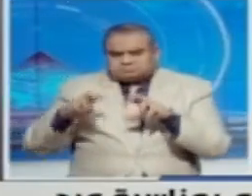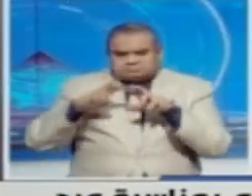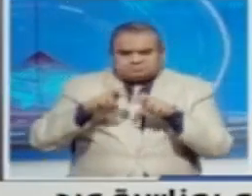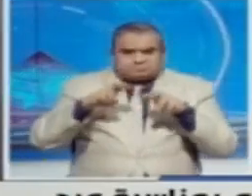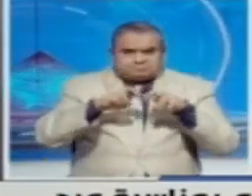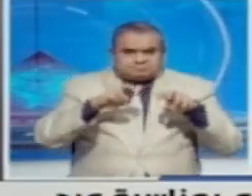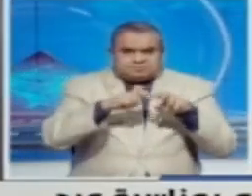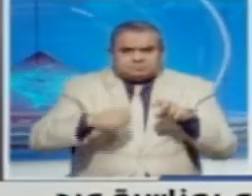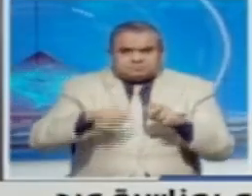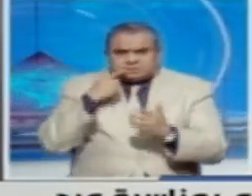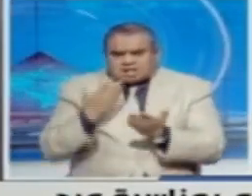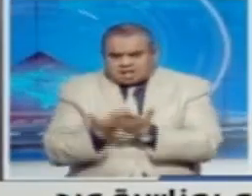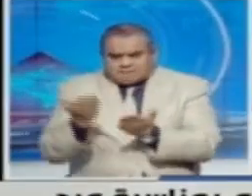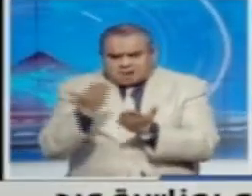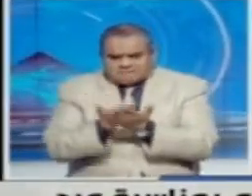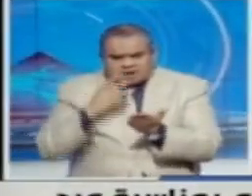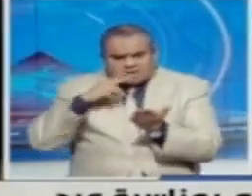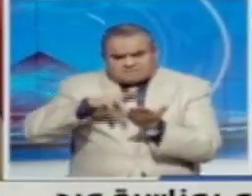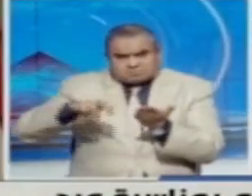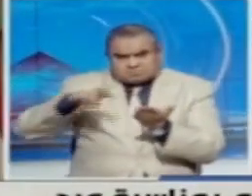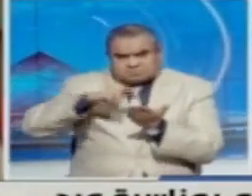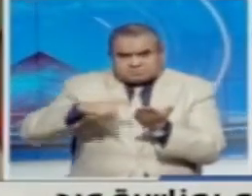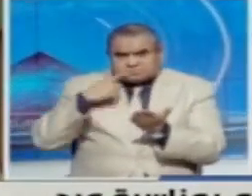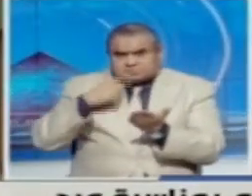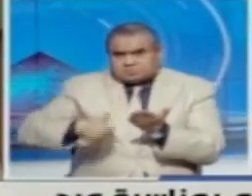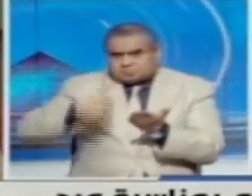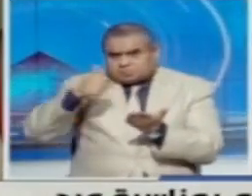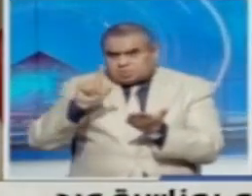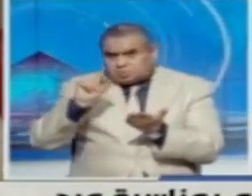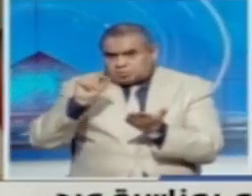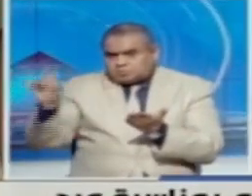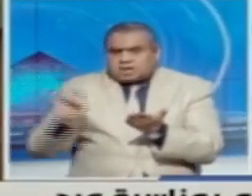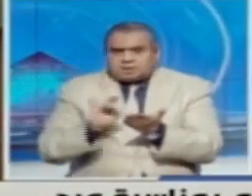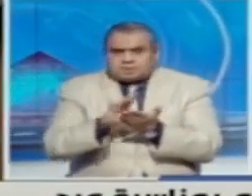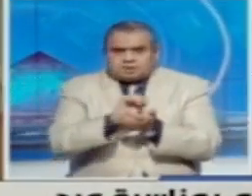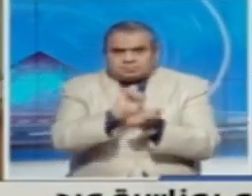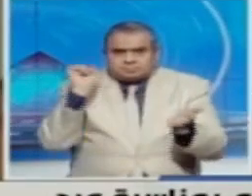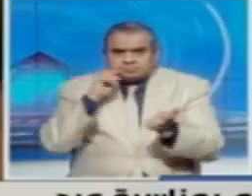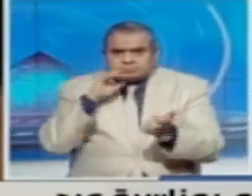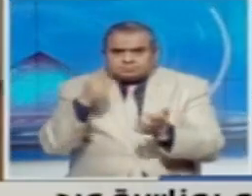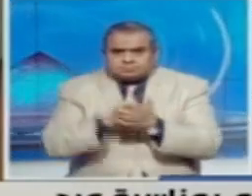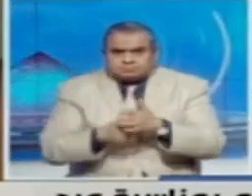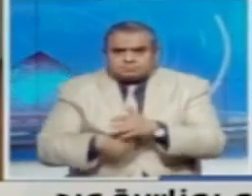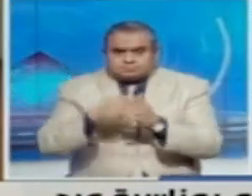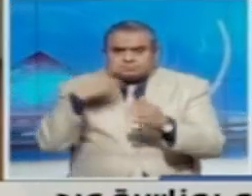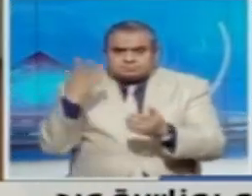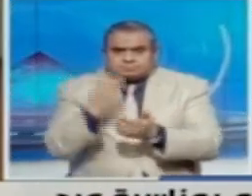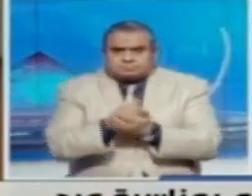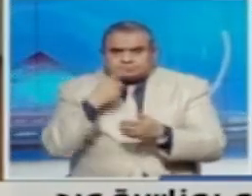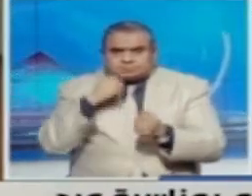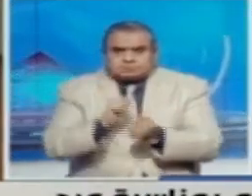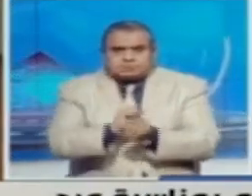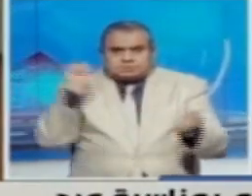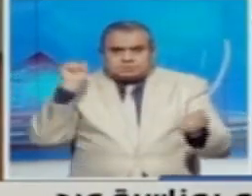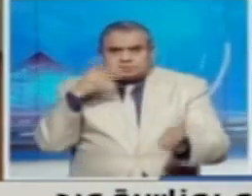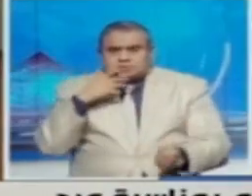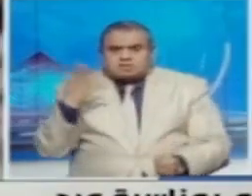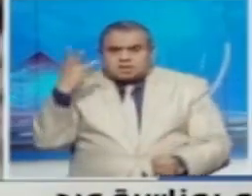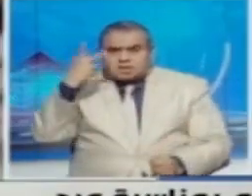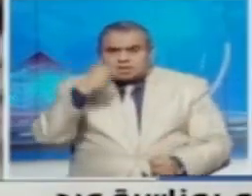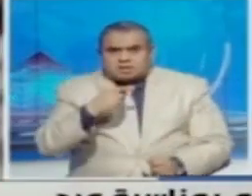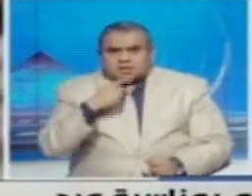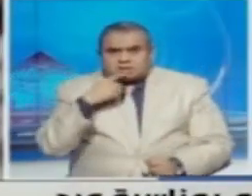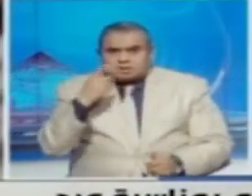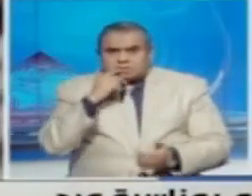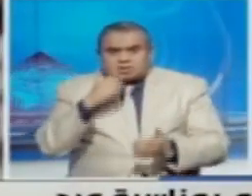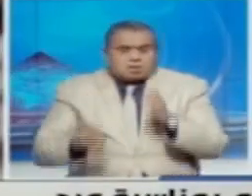والاطلاع على ملفات النزلاء لمعرفة من تنطبق عليهم شروط العفو، والتي أسفرت عن الإفراج عن هذا العدد. ما